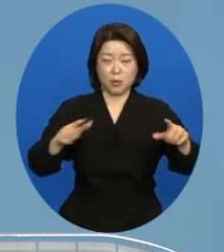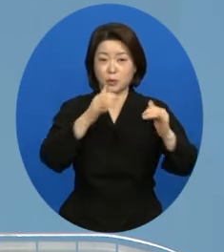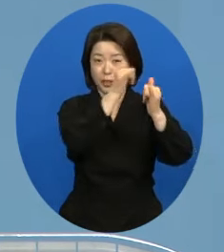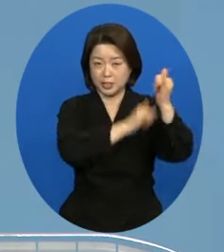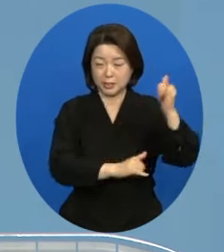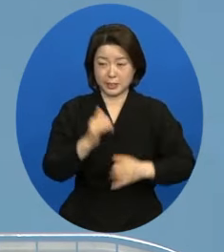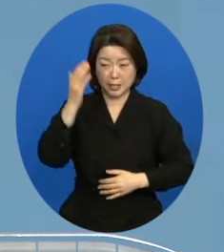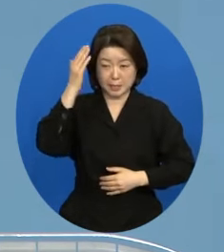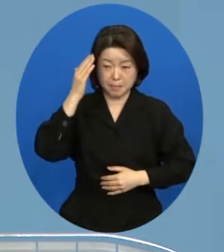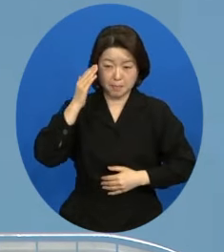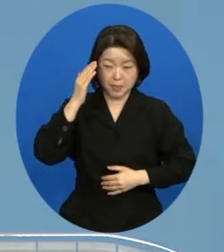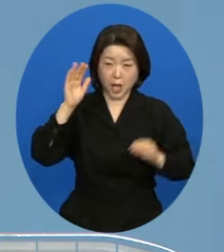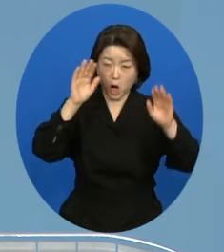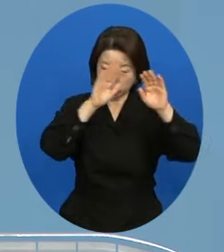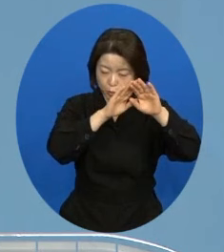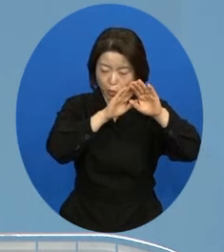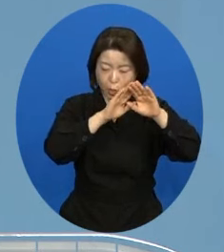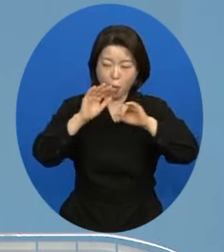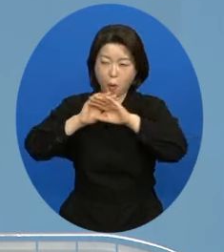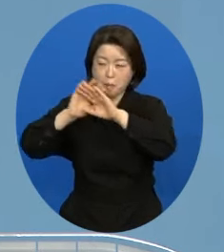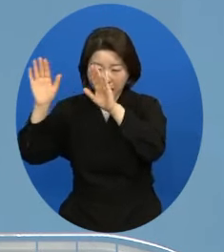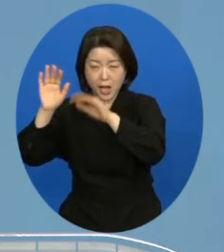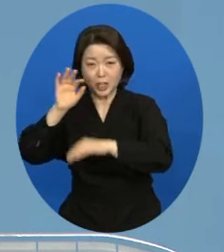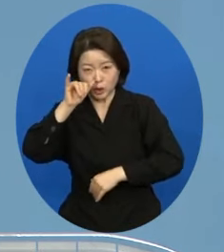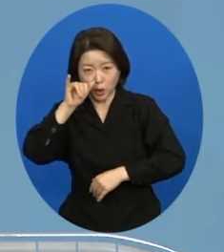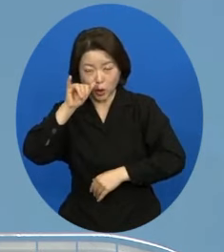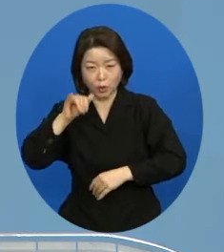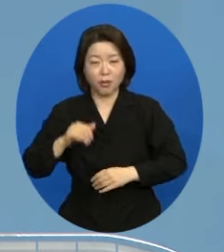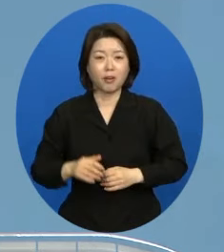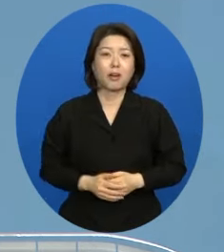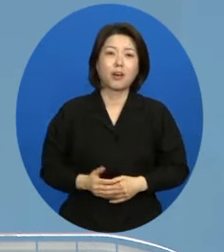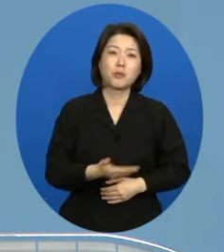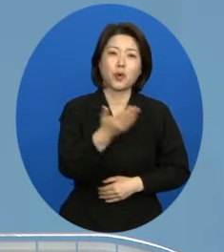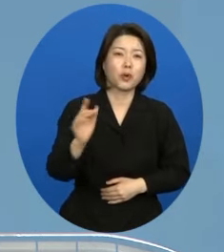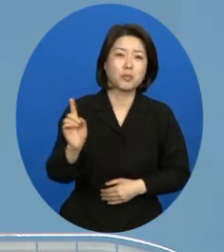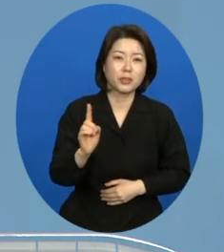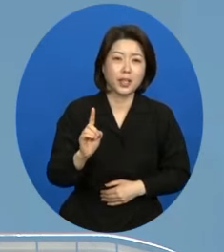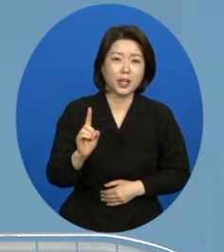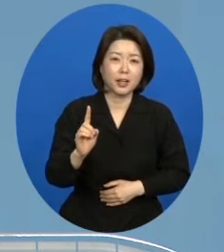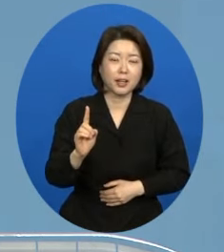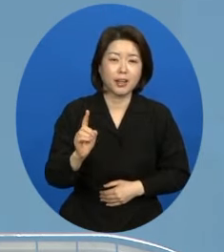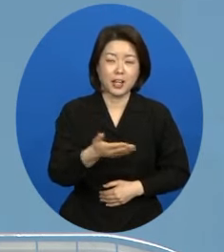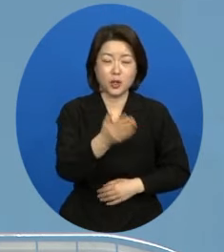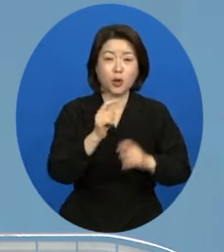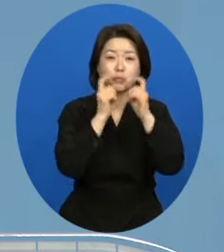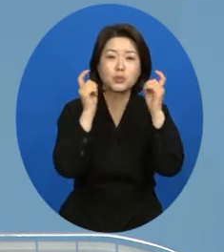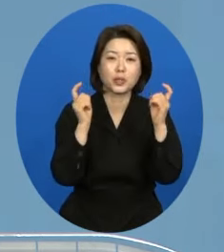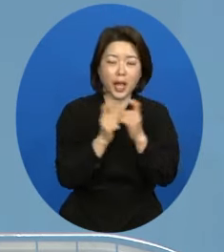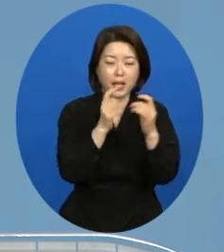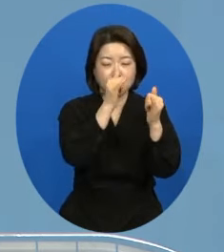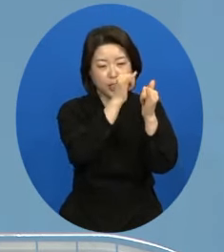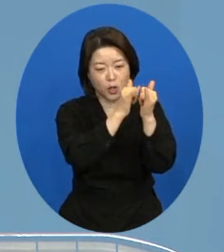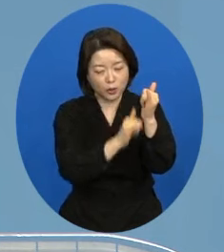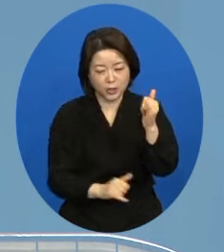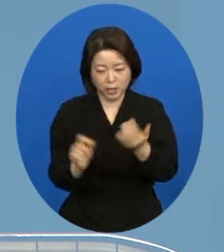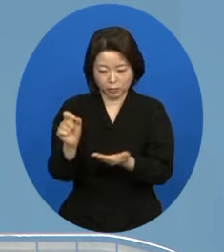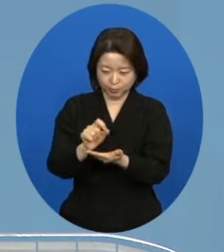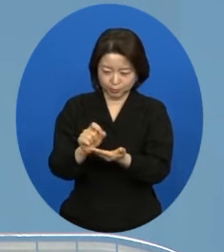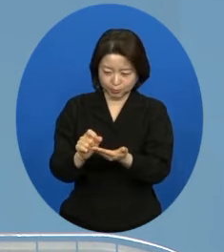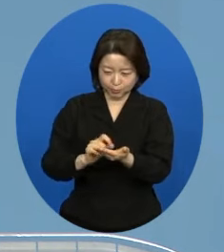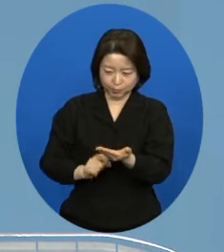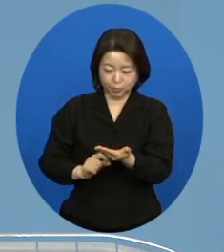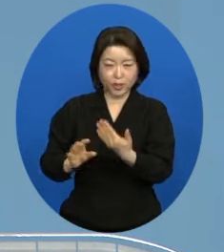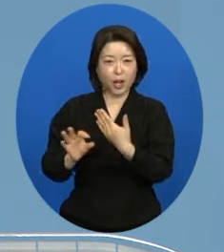있으면 여러분 어떻게 하시겠습니까 여러분들이 만약에 본인의 역사를 기술 기술한다 하면 잘한 점만